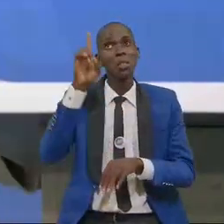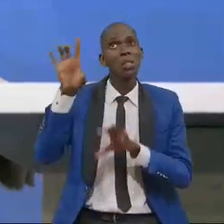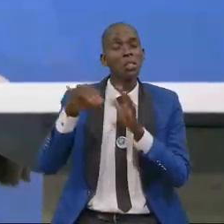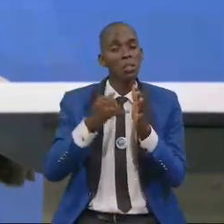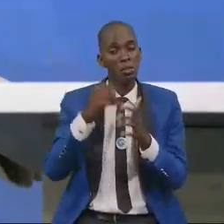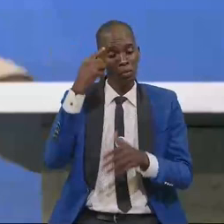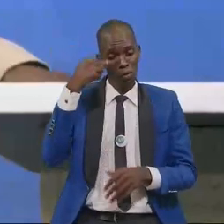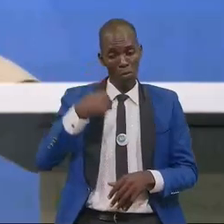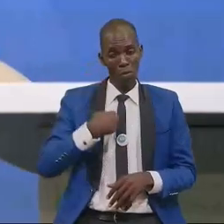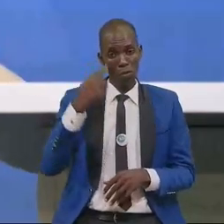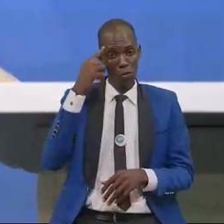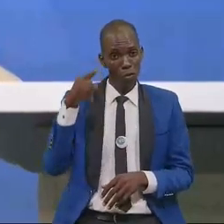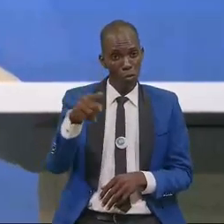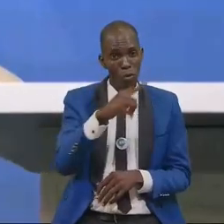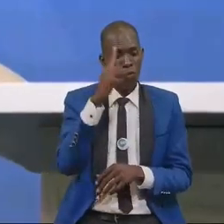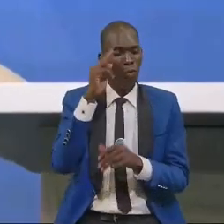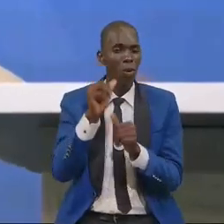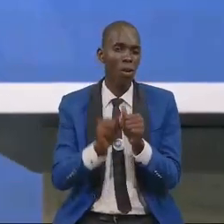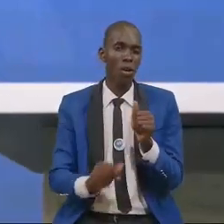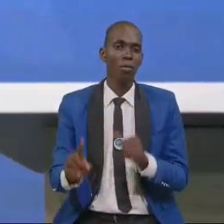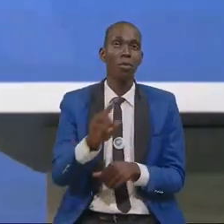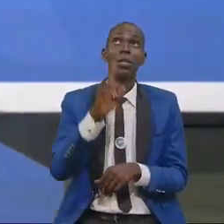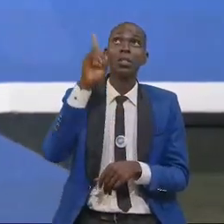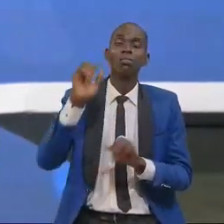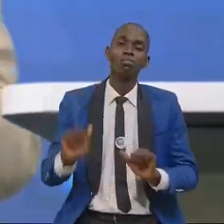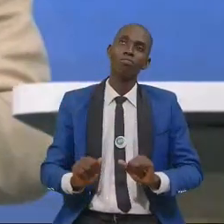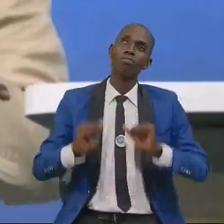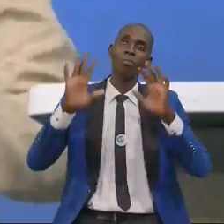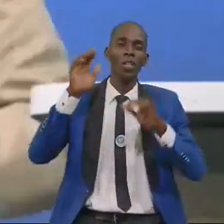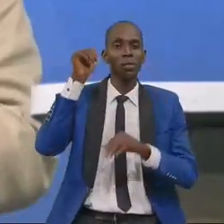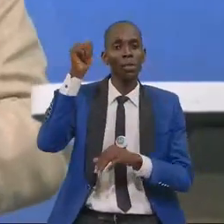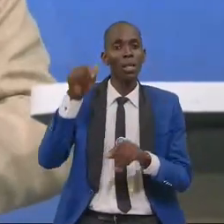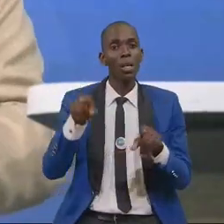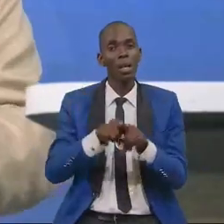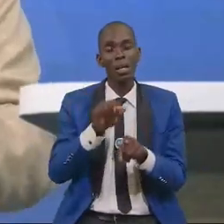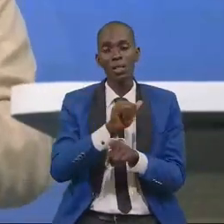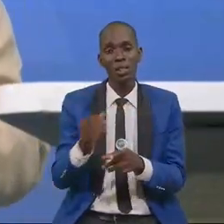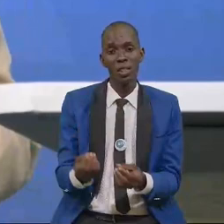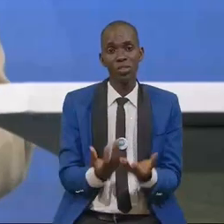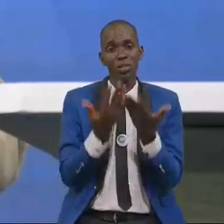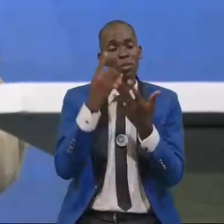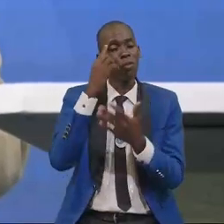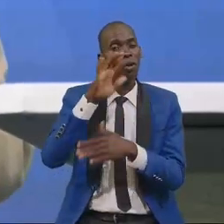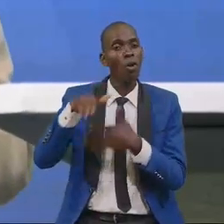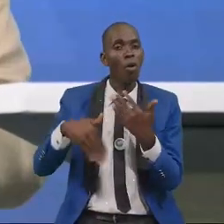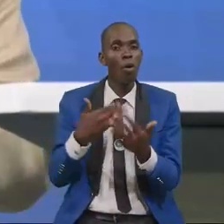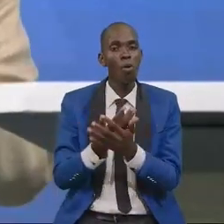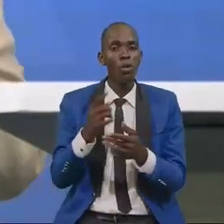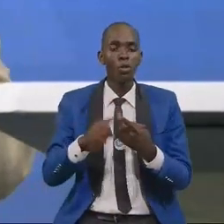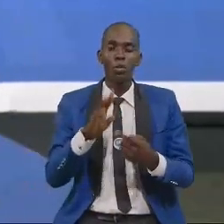a fait pour tout le monde il s'est donné lui-même en rançon pour tous